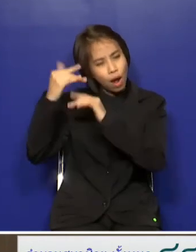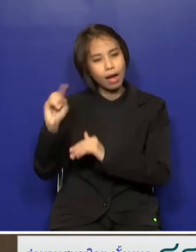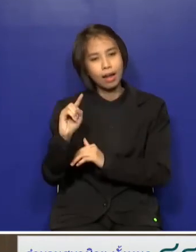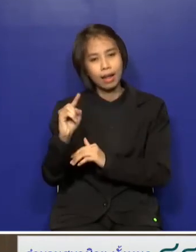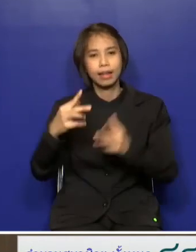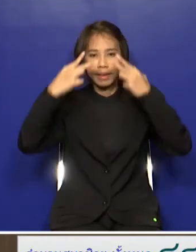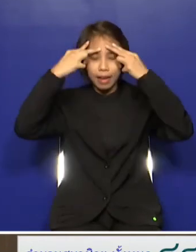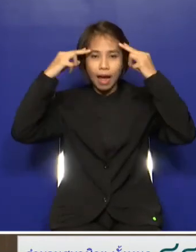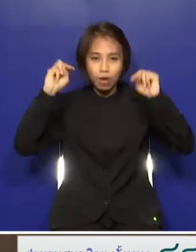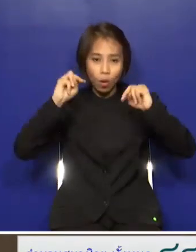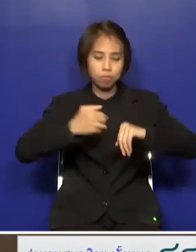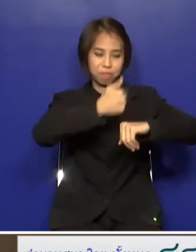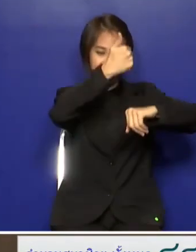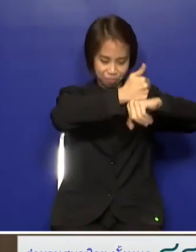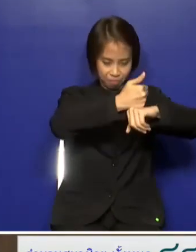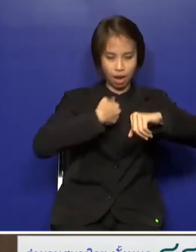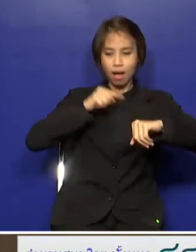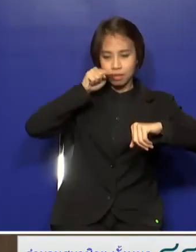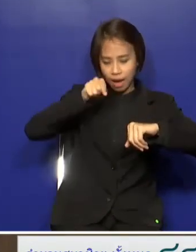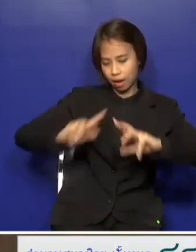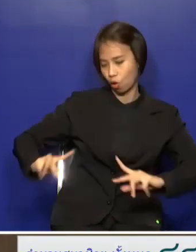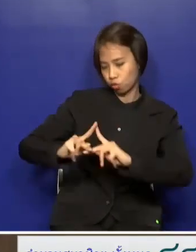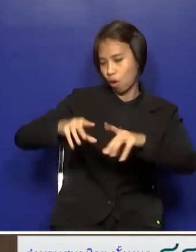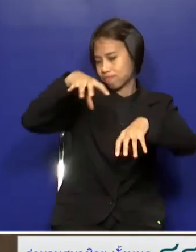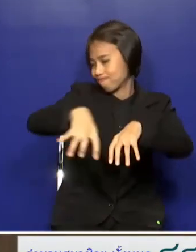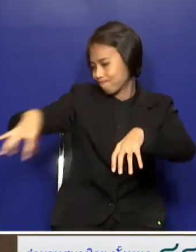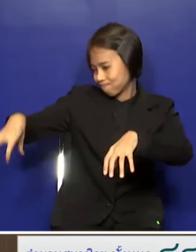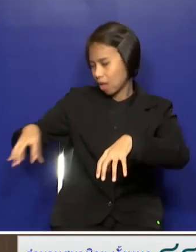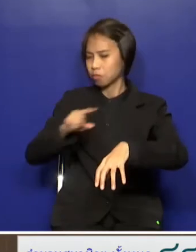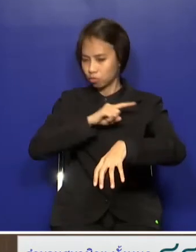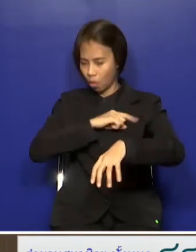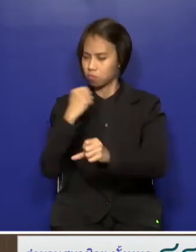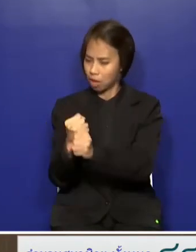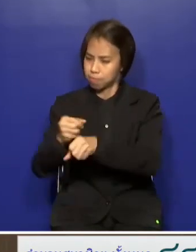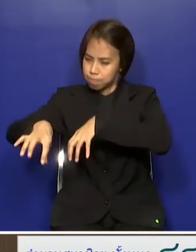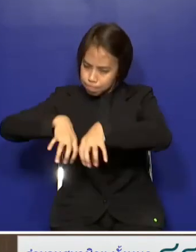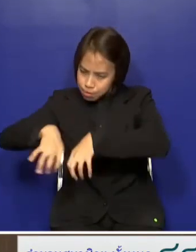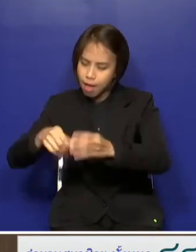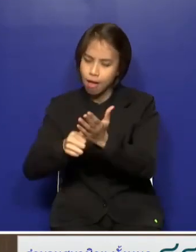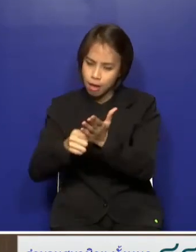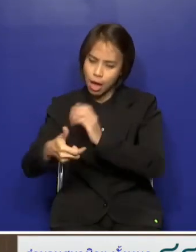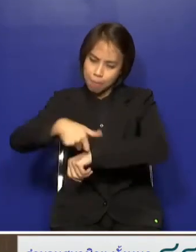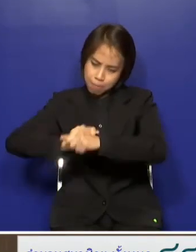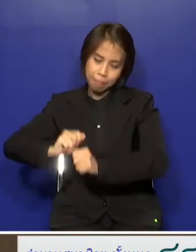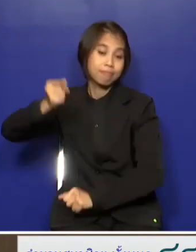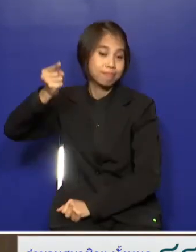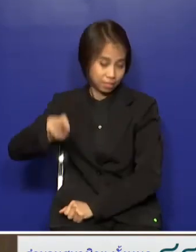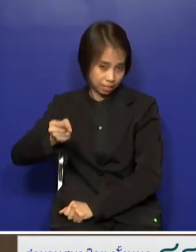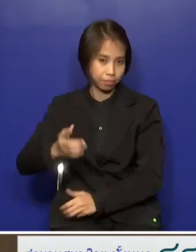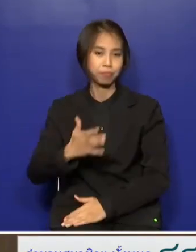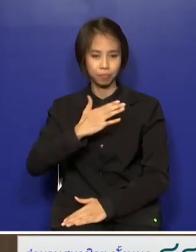งการกระทรวงที่เกี่ยวข้องแล้วก็นำทางแก้สู่ทางปฏิบัติที่เป็นรูปธรรมเสียทีนะคะซึ่งดิฉันและพรรคก้าว